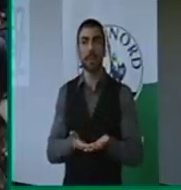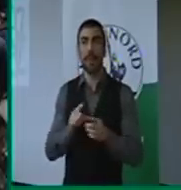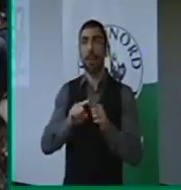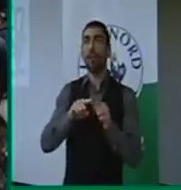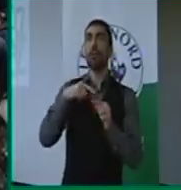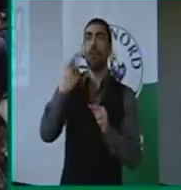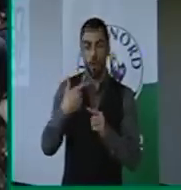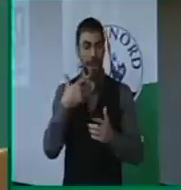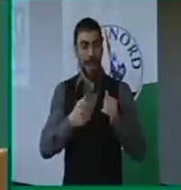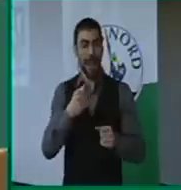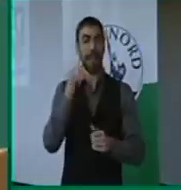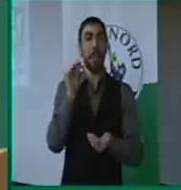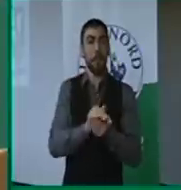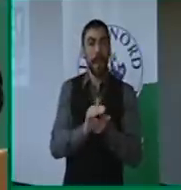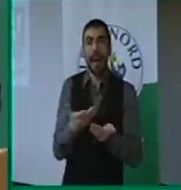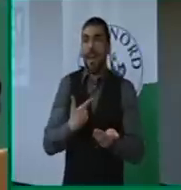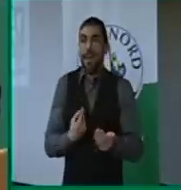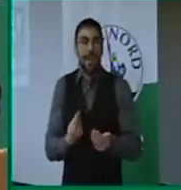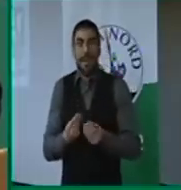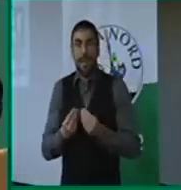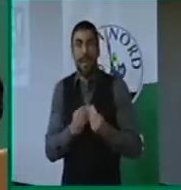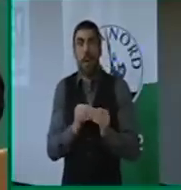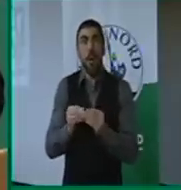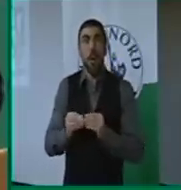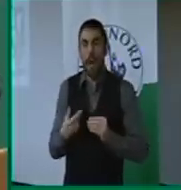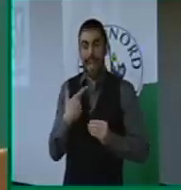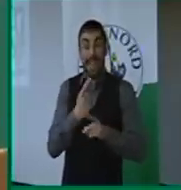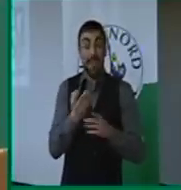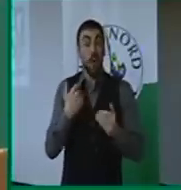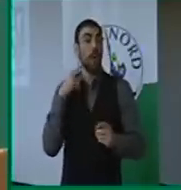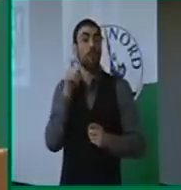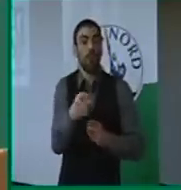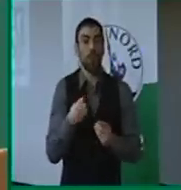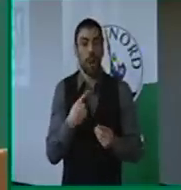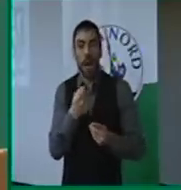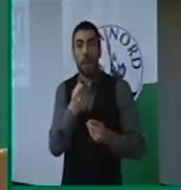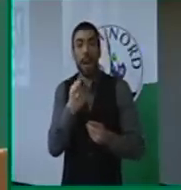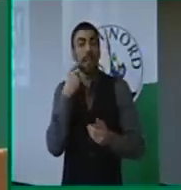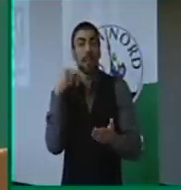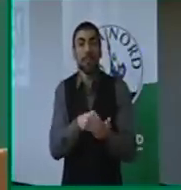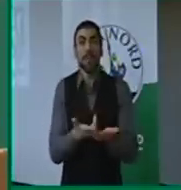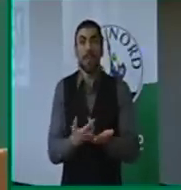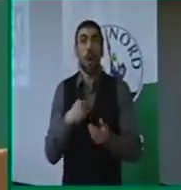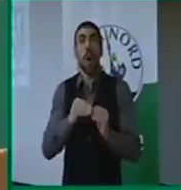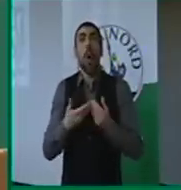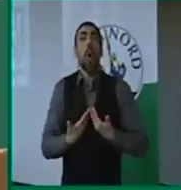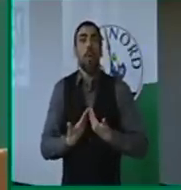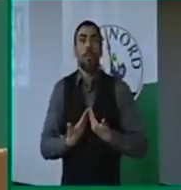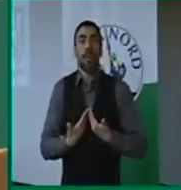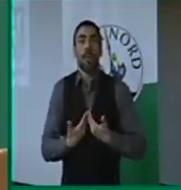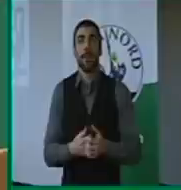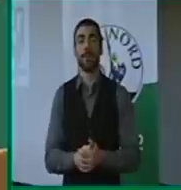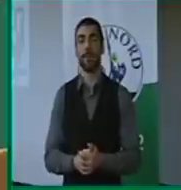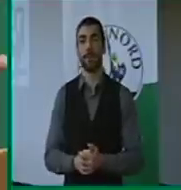dopo il latte il pane così cose di questo tipo che che io che io devo comprare ogni giorno i prezzi sono quelli lì come